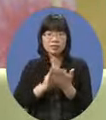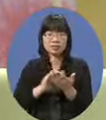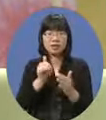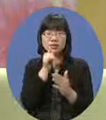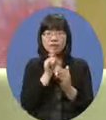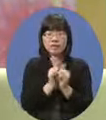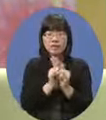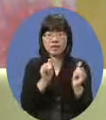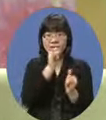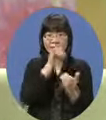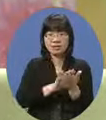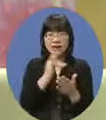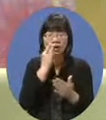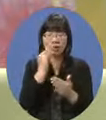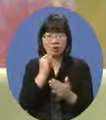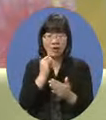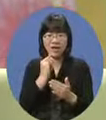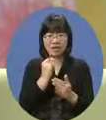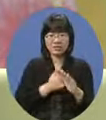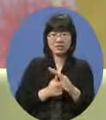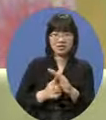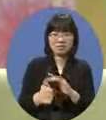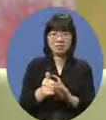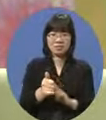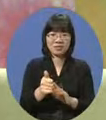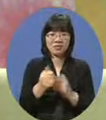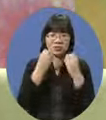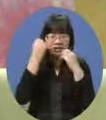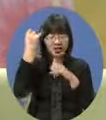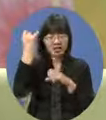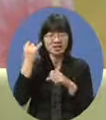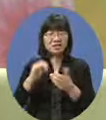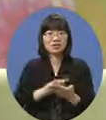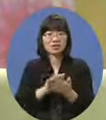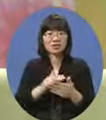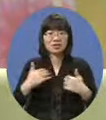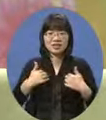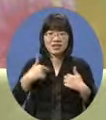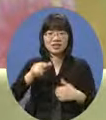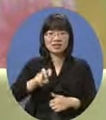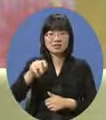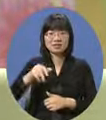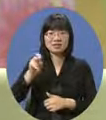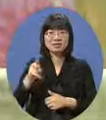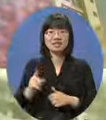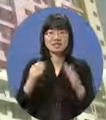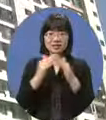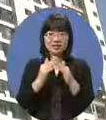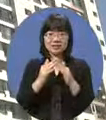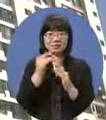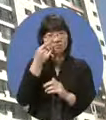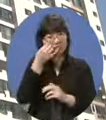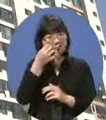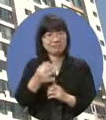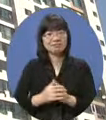분이 있습니다. 엄마표 창의력 놀이로 유명하신 분 김주현 씨네 집으로 놀러가 보겠습니다.